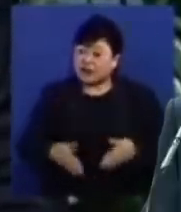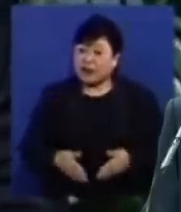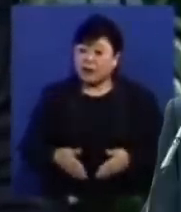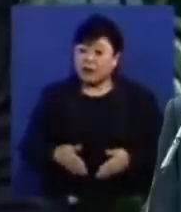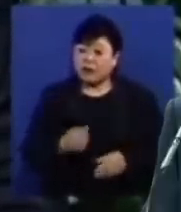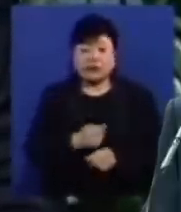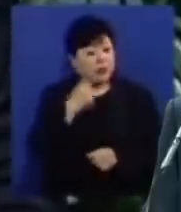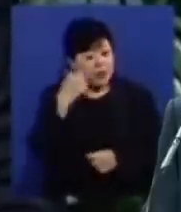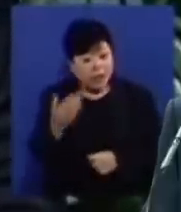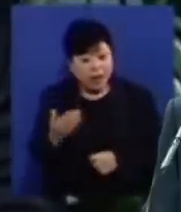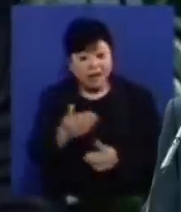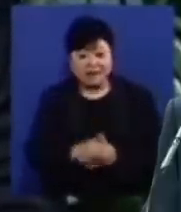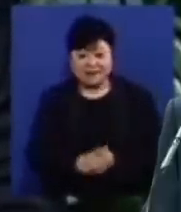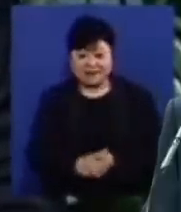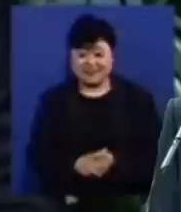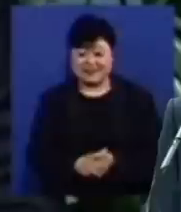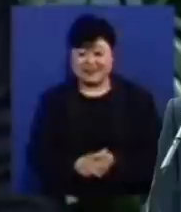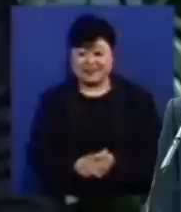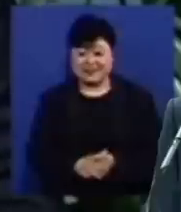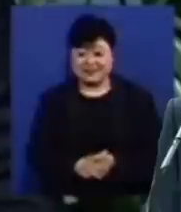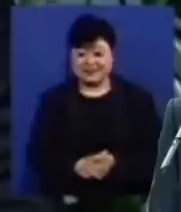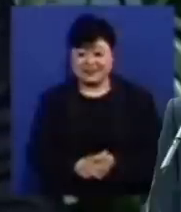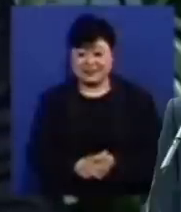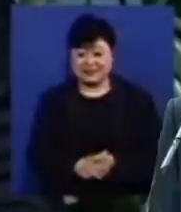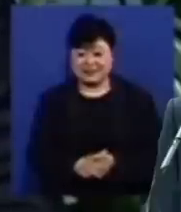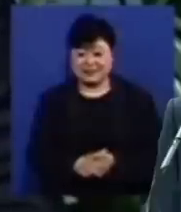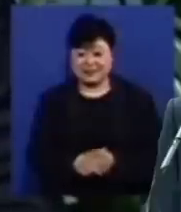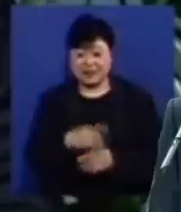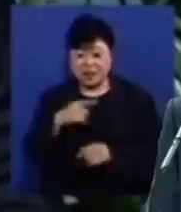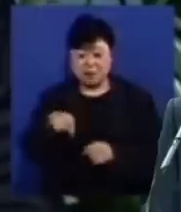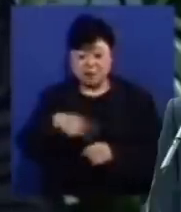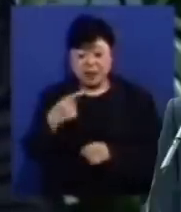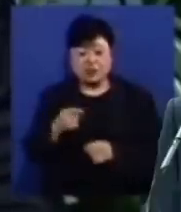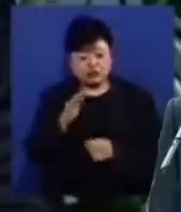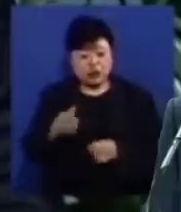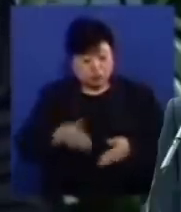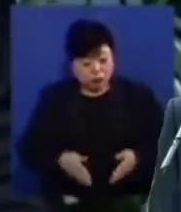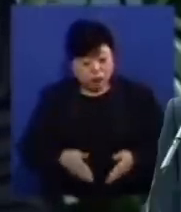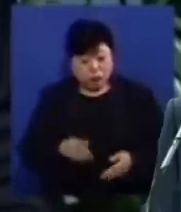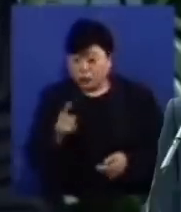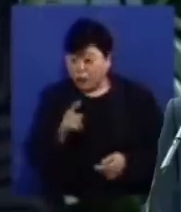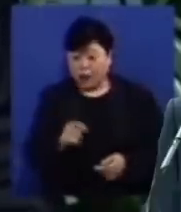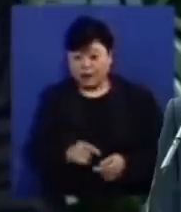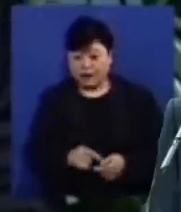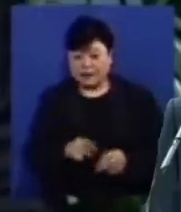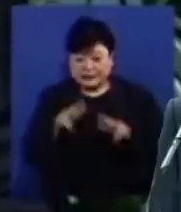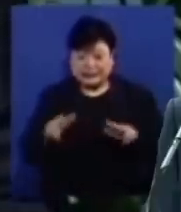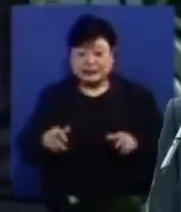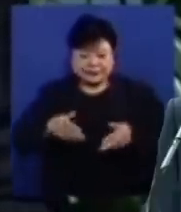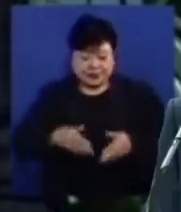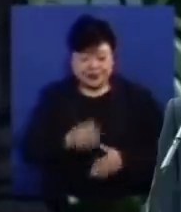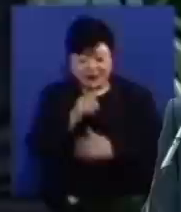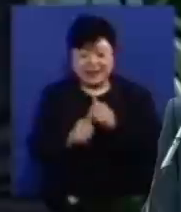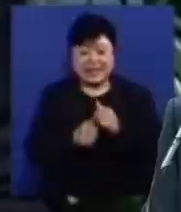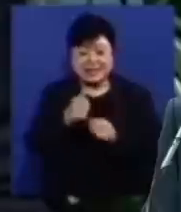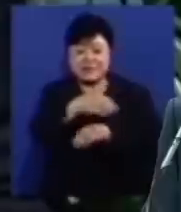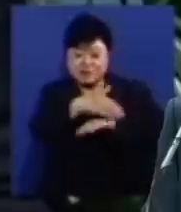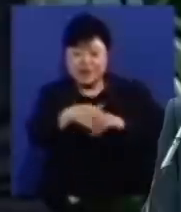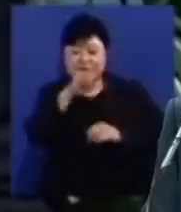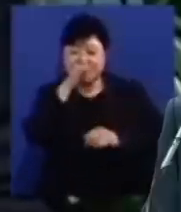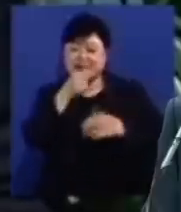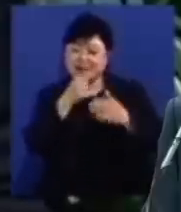어떻게 하겠습니까? 100년 후에 태어나면 또 어떻게 할 것입니까? 이때 태어나게 하신 분은 하나님의